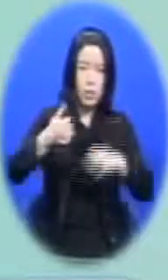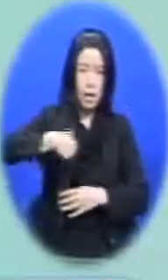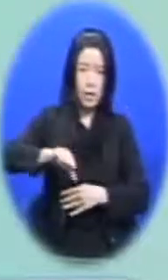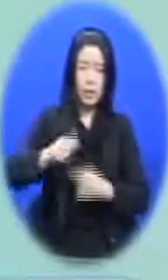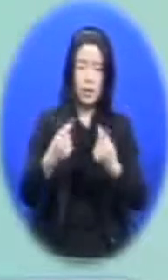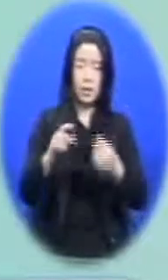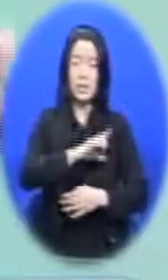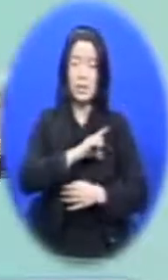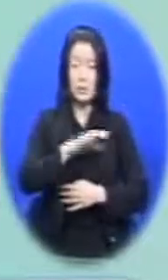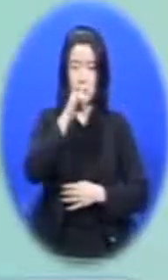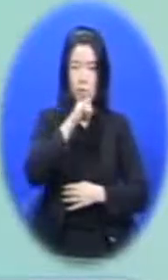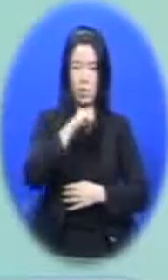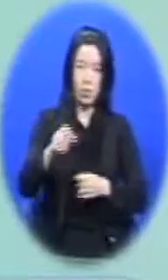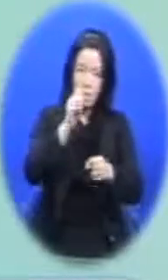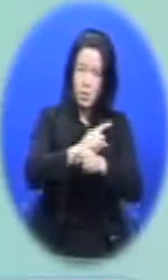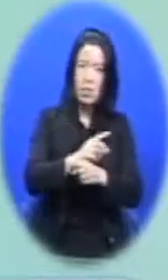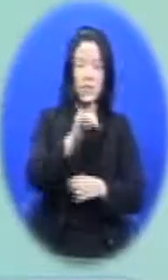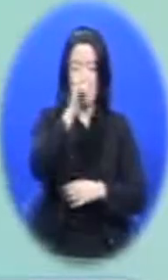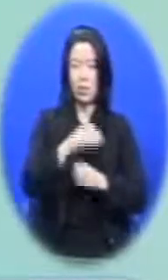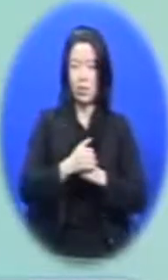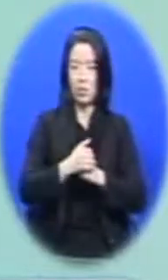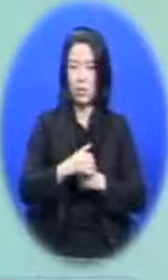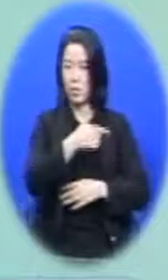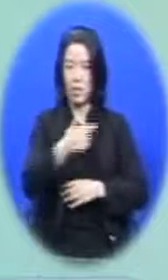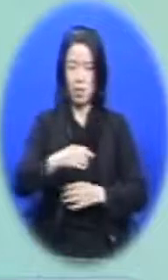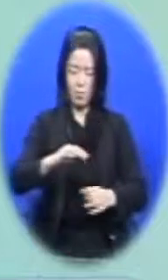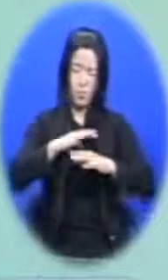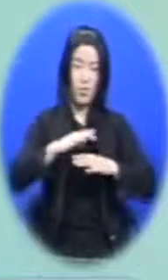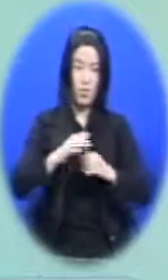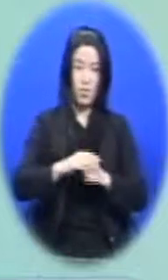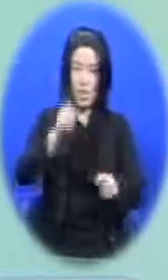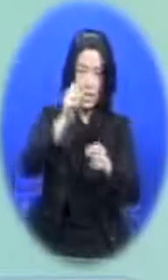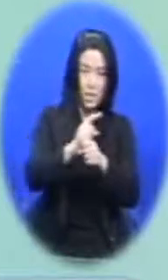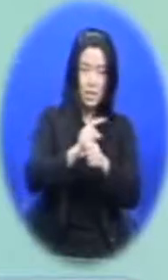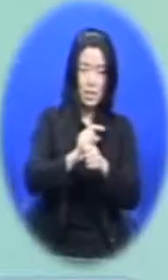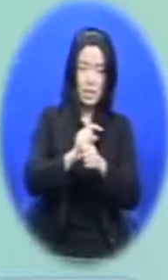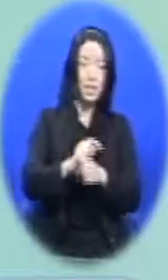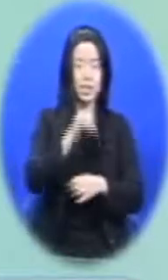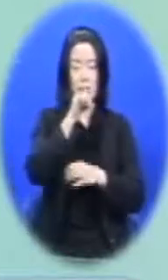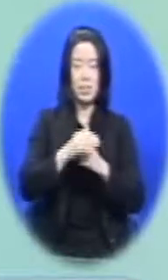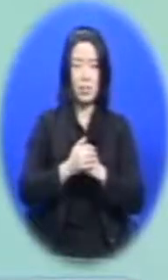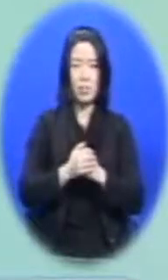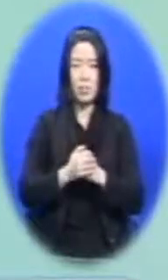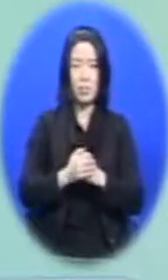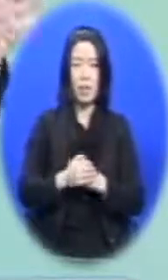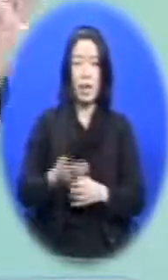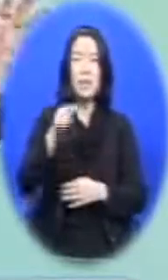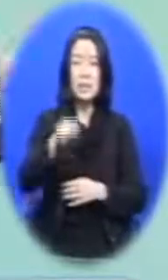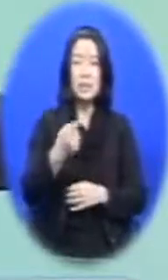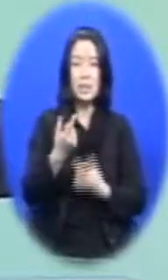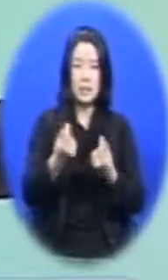있어요. 성질, 한 성질 하는 사람. 대단히 무서운, 성질이 대단한 사람이었어요.